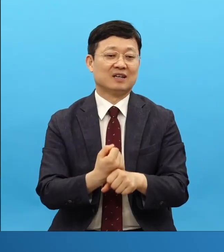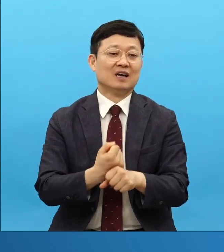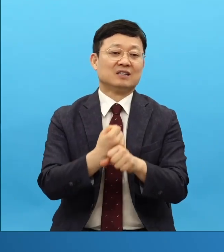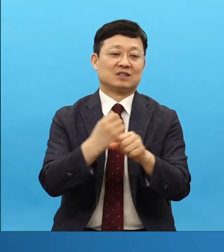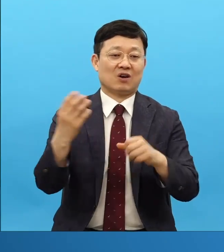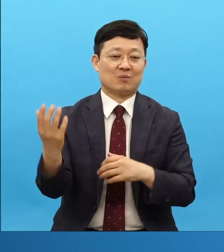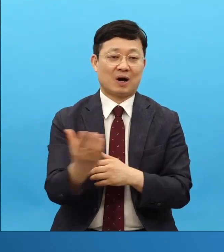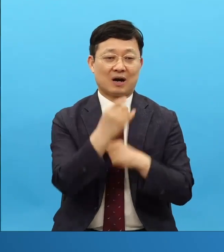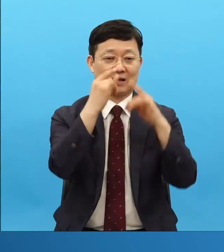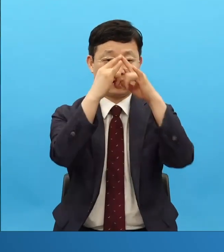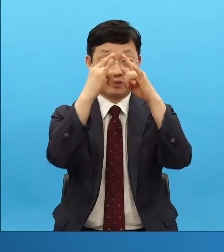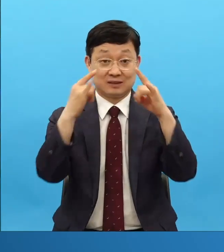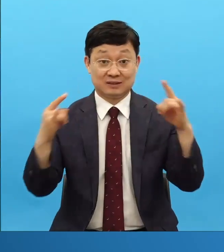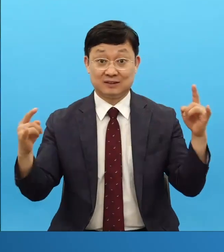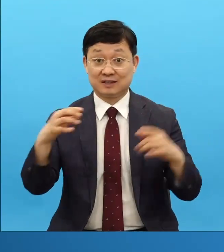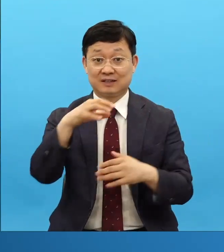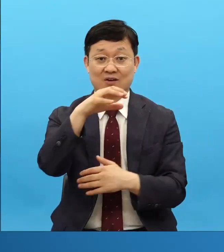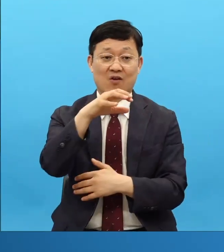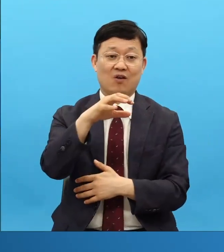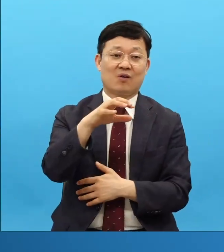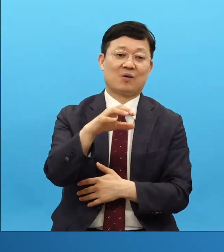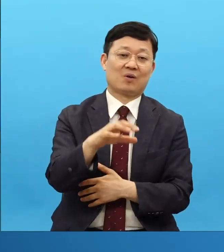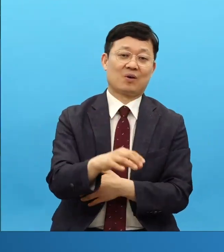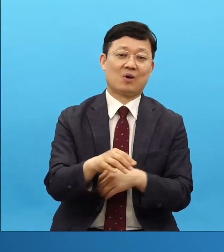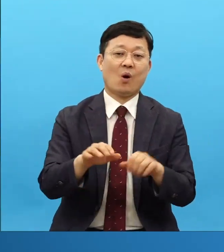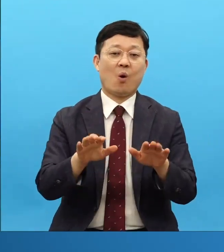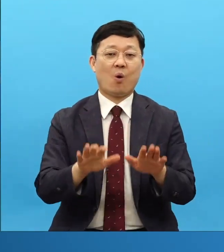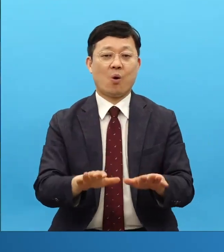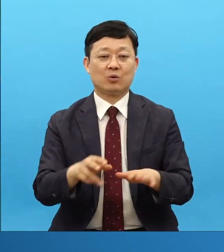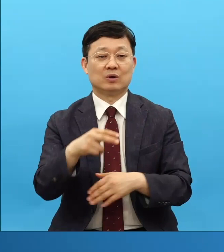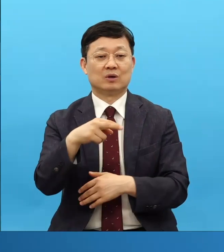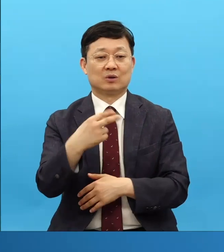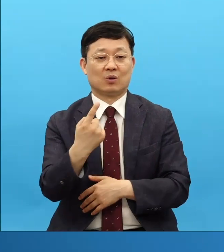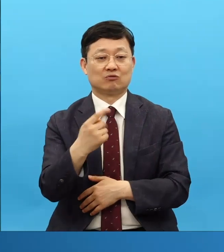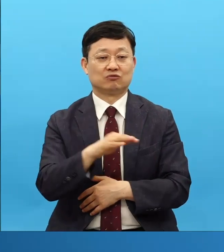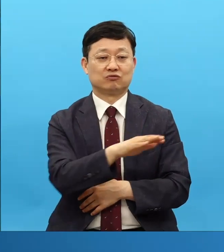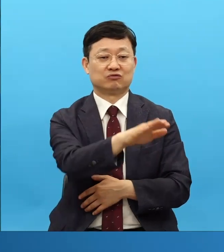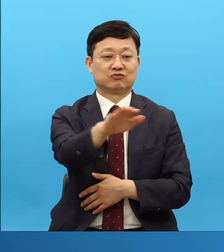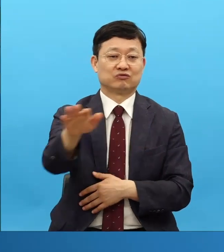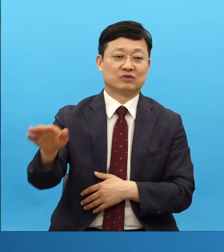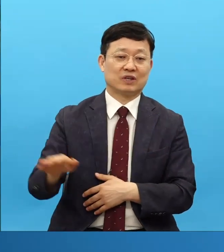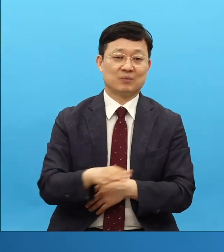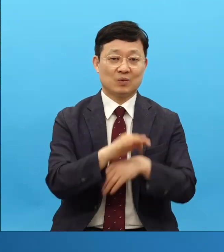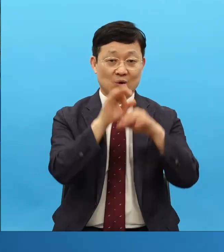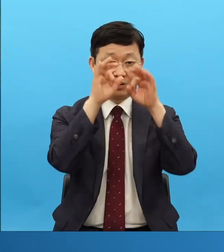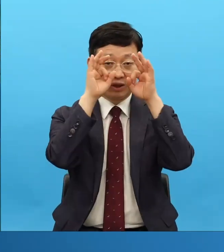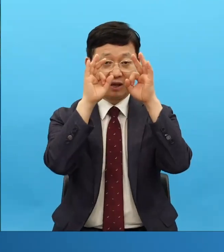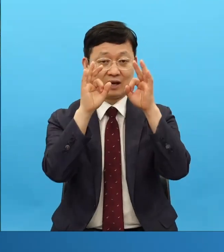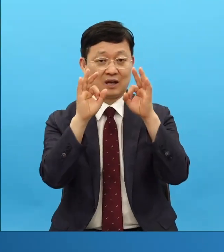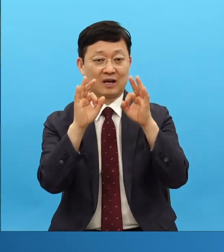넘쳐나네. 성막의 뜰에서 오늘도 우린